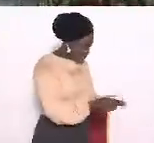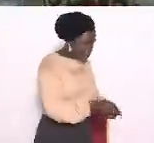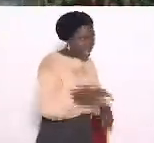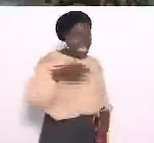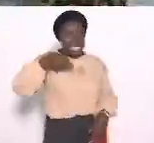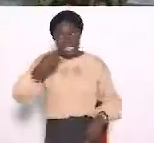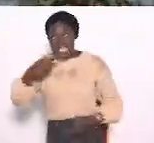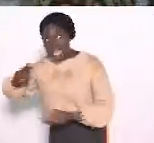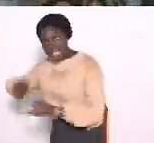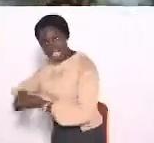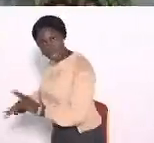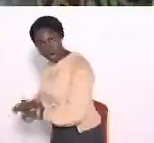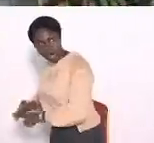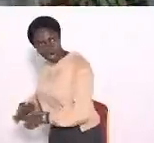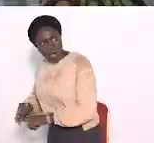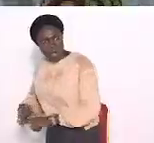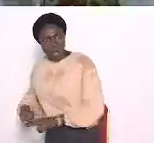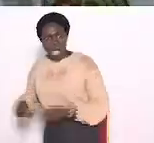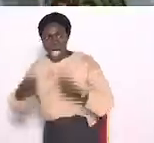neb